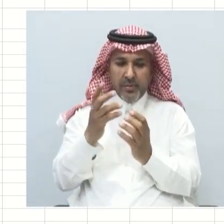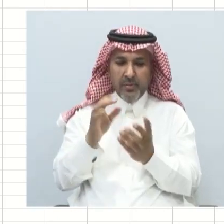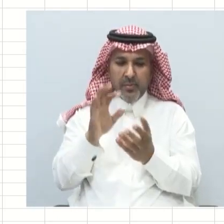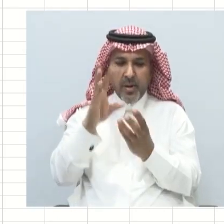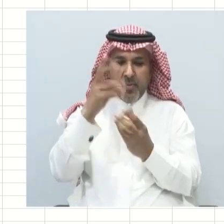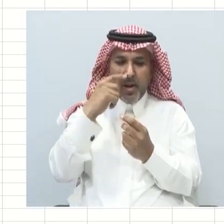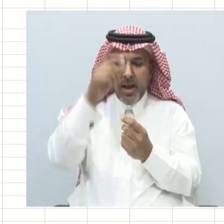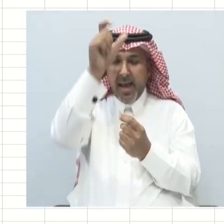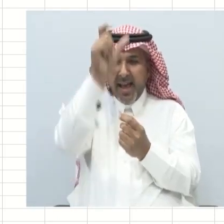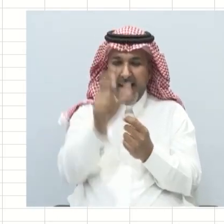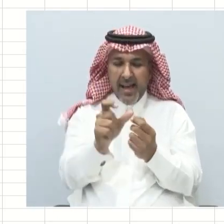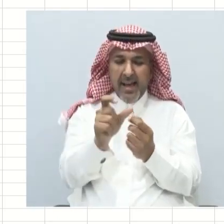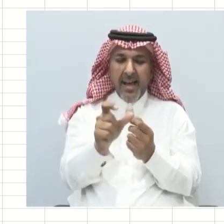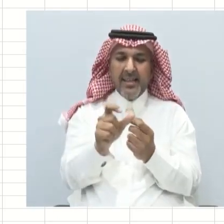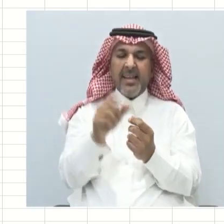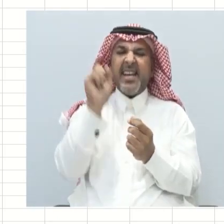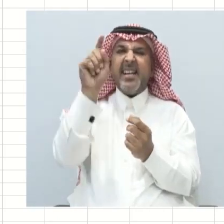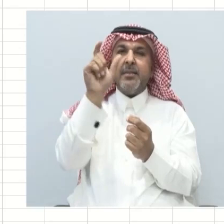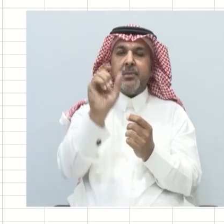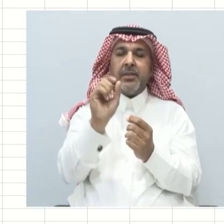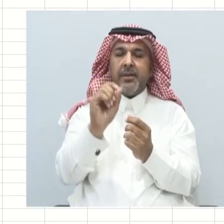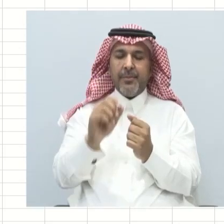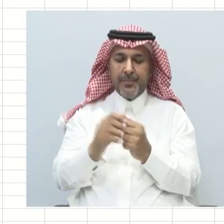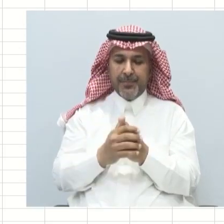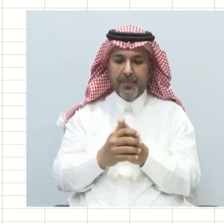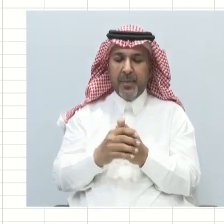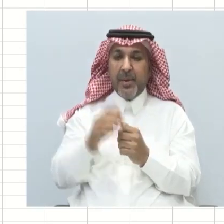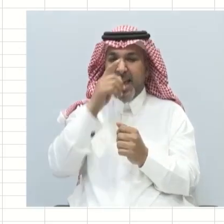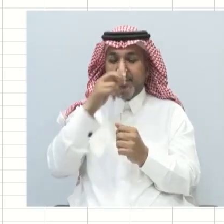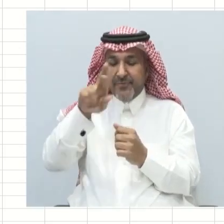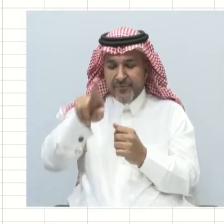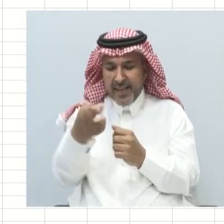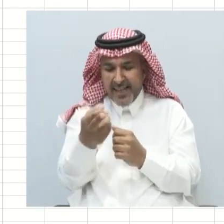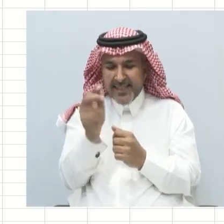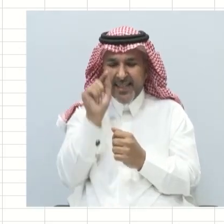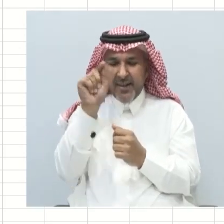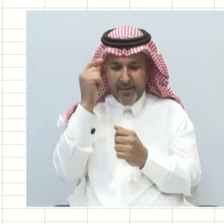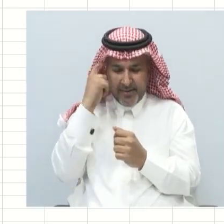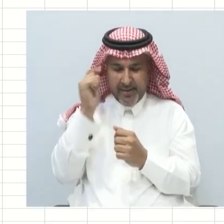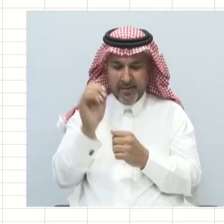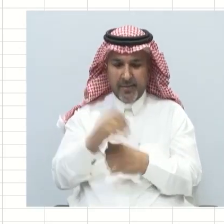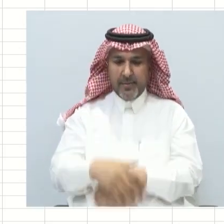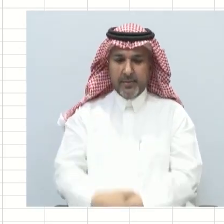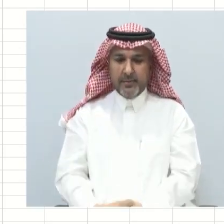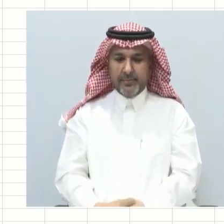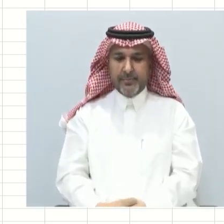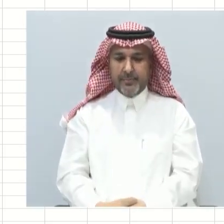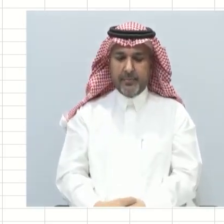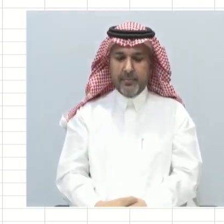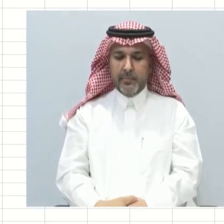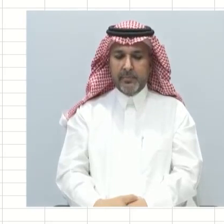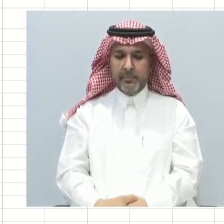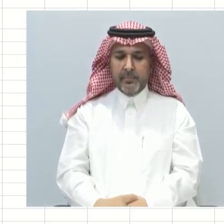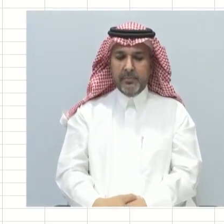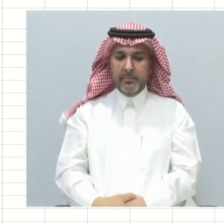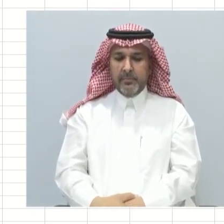نحدد عناصر الاكس ثم نضغط الفاصله المنقوطه بعض الاصدارات القديمه من اكسل تضغط فاصله عاديه طبعا